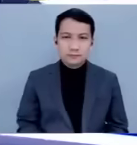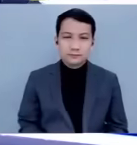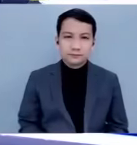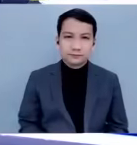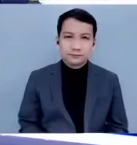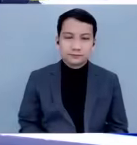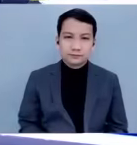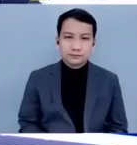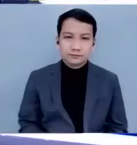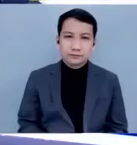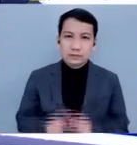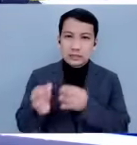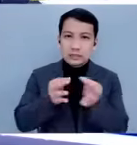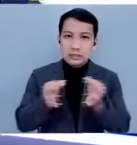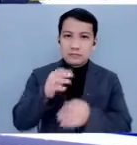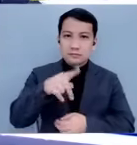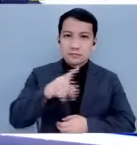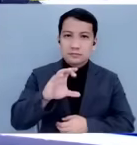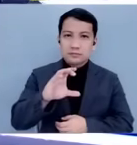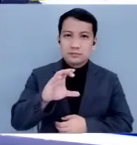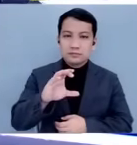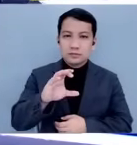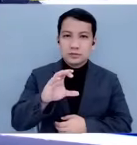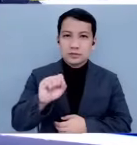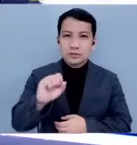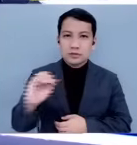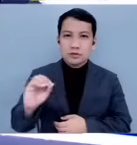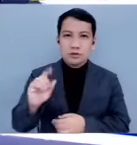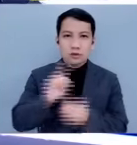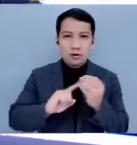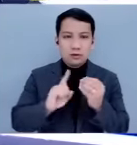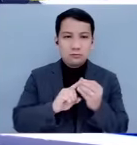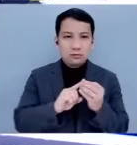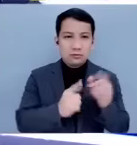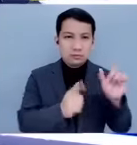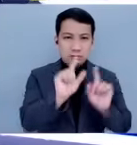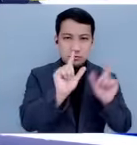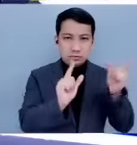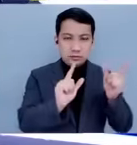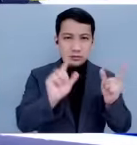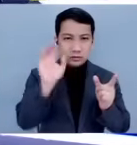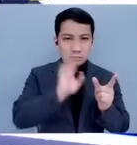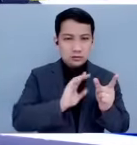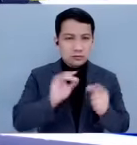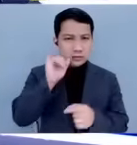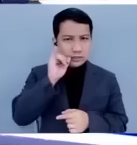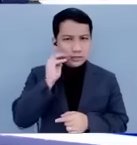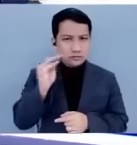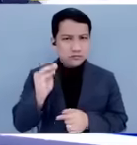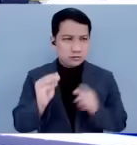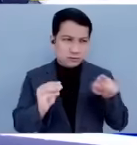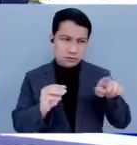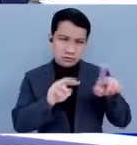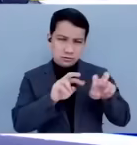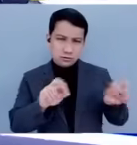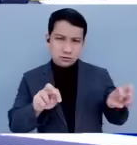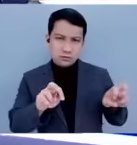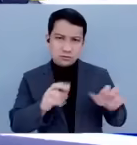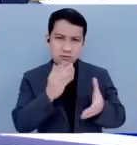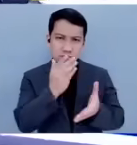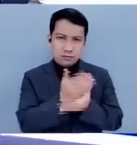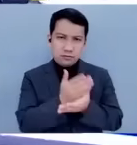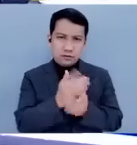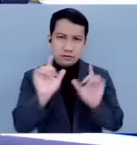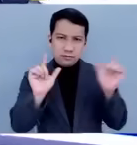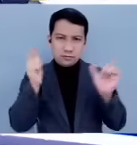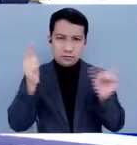Nagpaliwalag ang PCSO sa nangyaring aberya sa isang lotto draw. Si Senator Amy Marcos naman gusto munang ipatigil ang lotto.